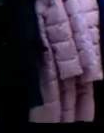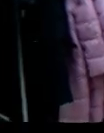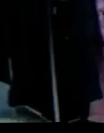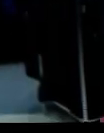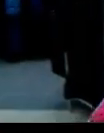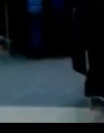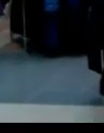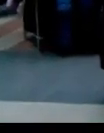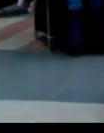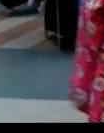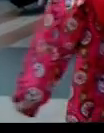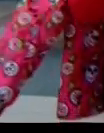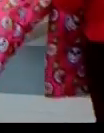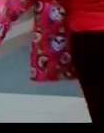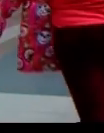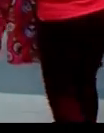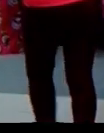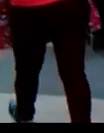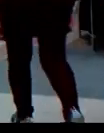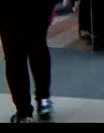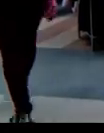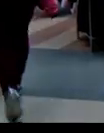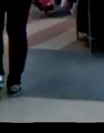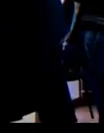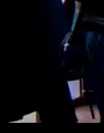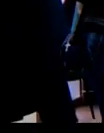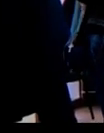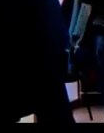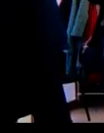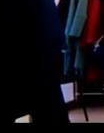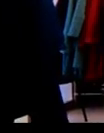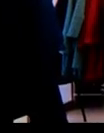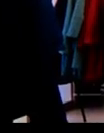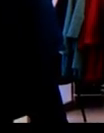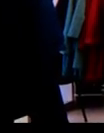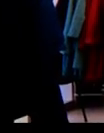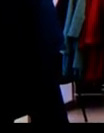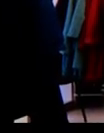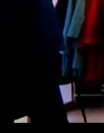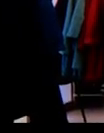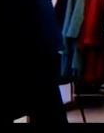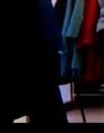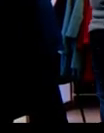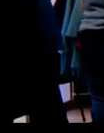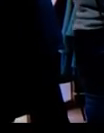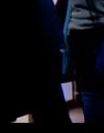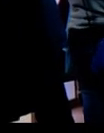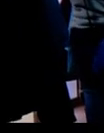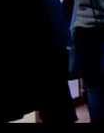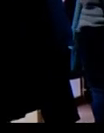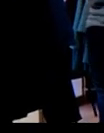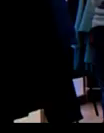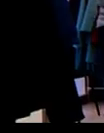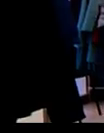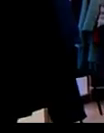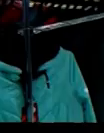утомительные походы по магазинам в поисках интересных и оригинальных вещей, а в одном месте быстро и качественно принарядиться к зиме. Причем